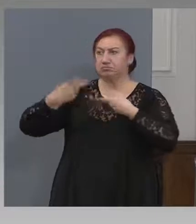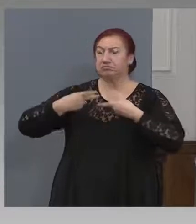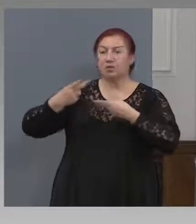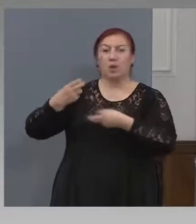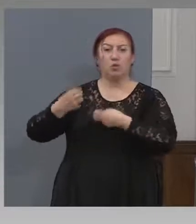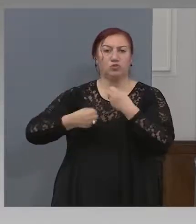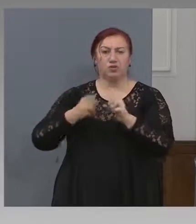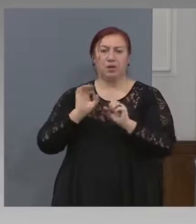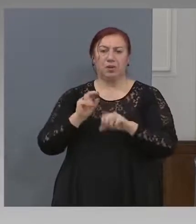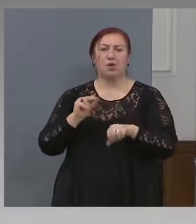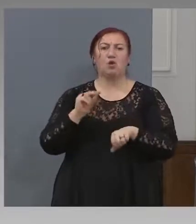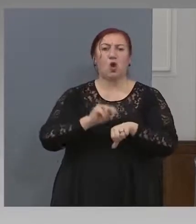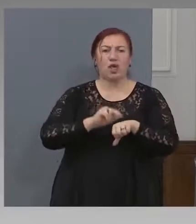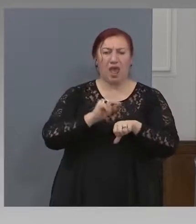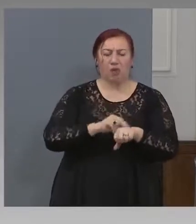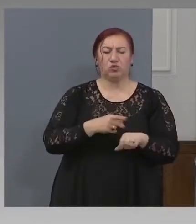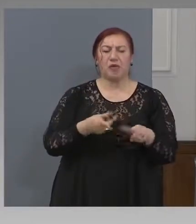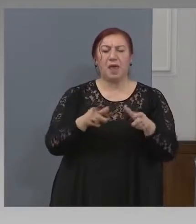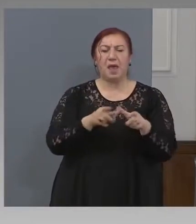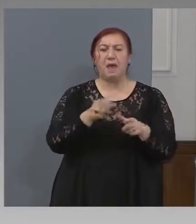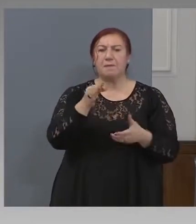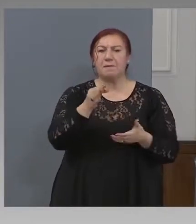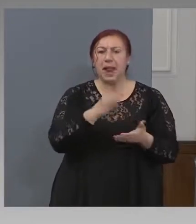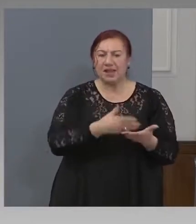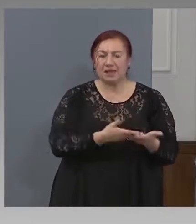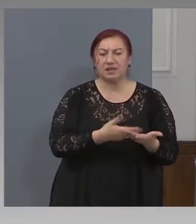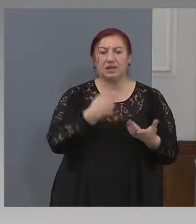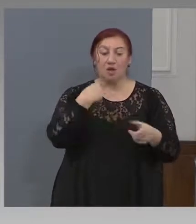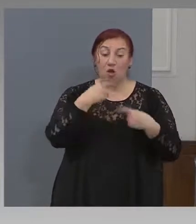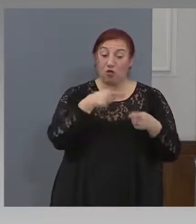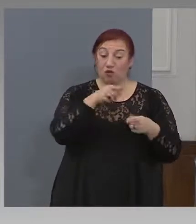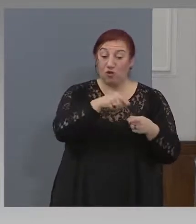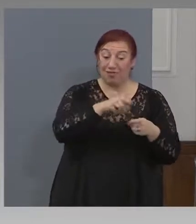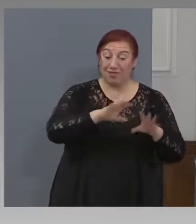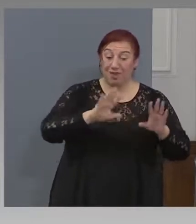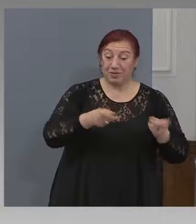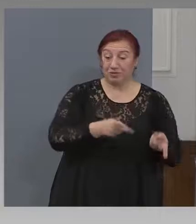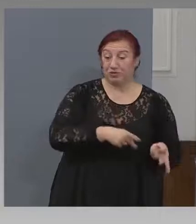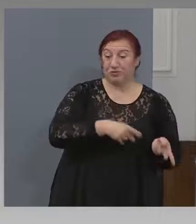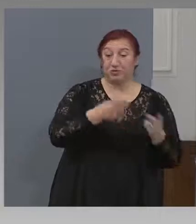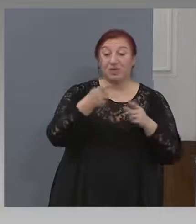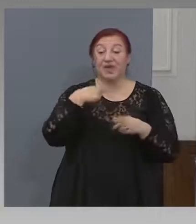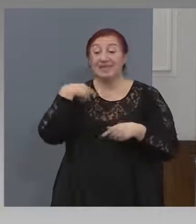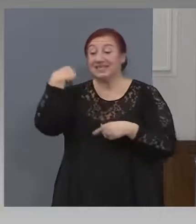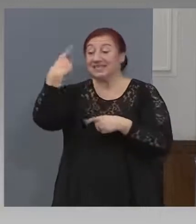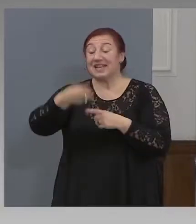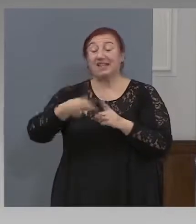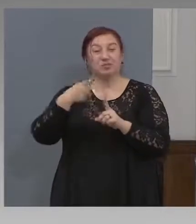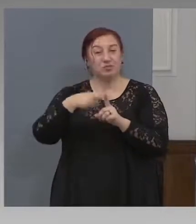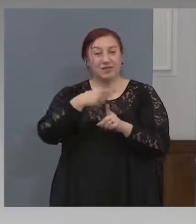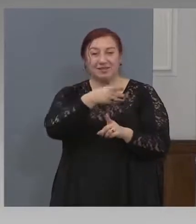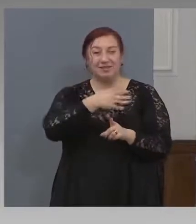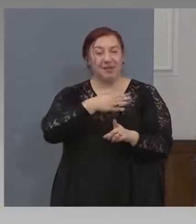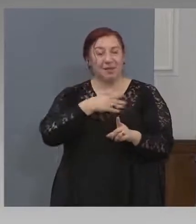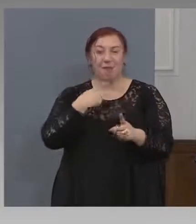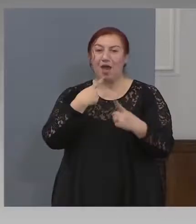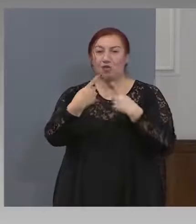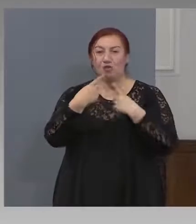малини, съм разговаряла, тъй като там рекултирането ще започне следващия месец. Договори за износ, които са имали